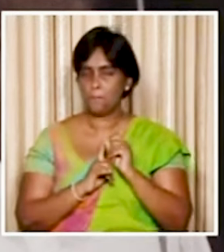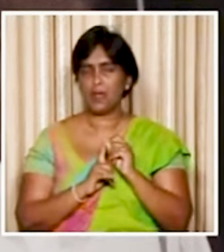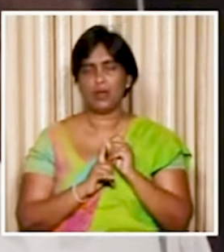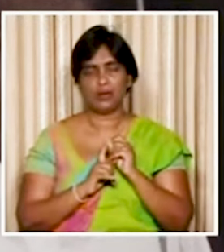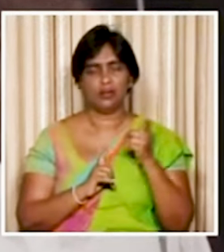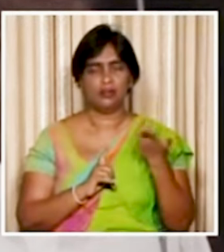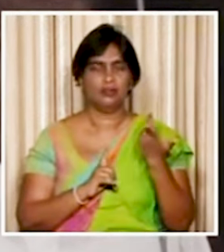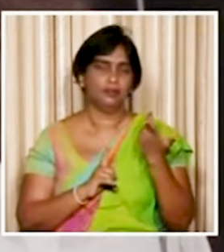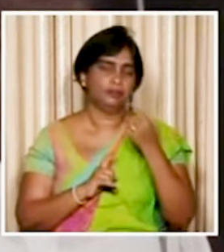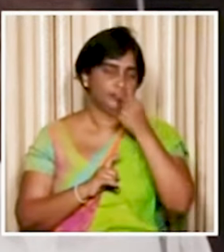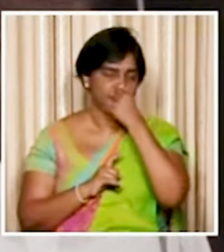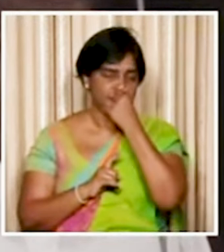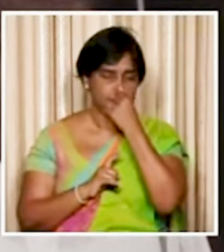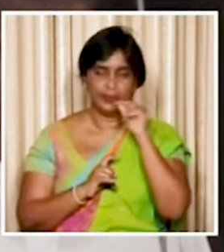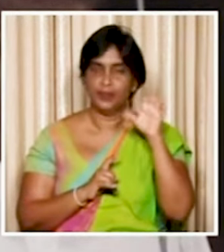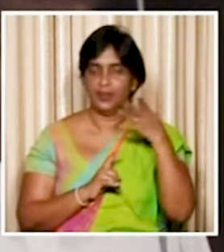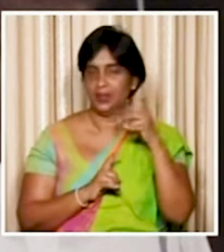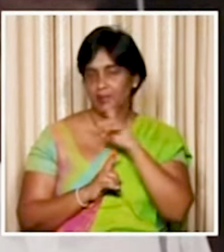அரசியல் கைதிகளுக்கு